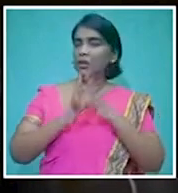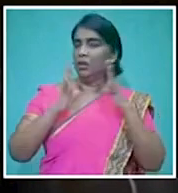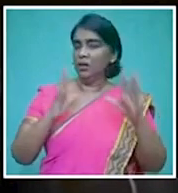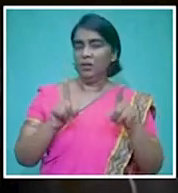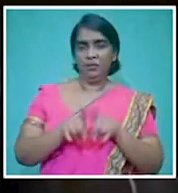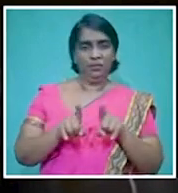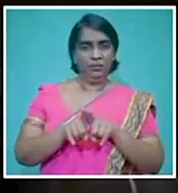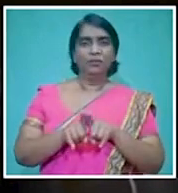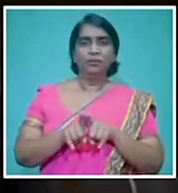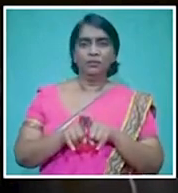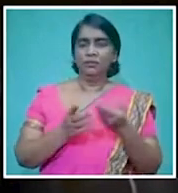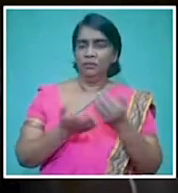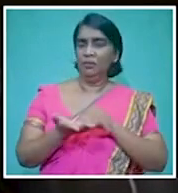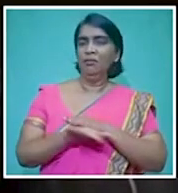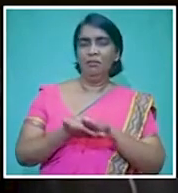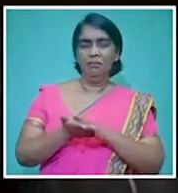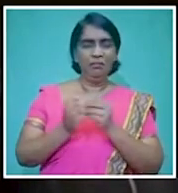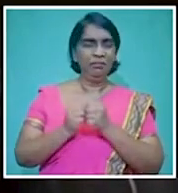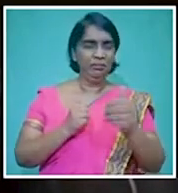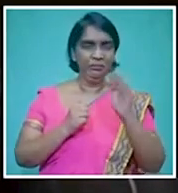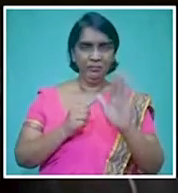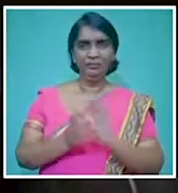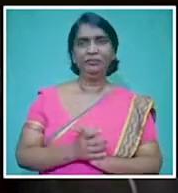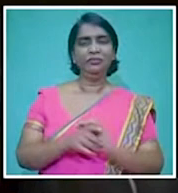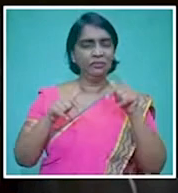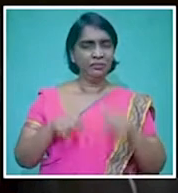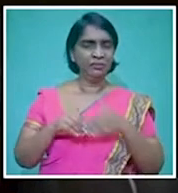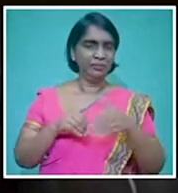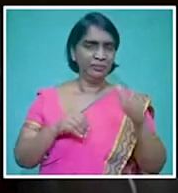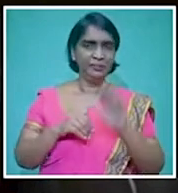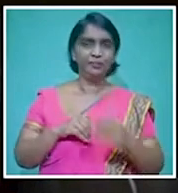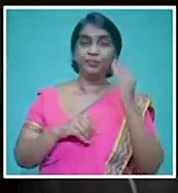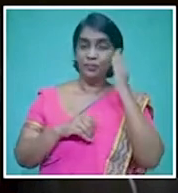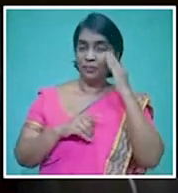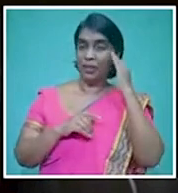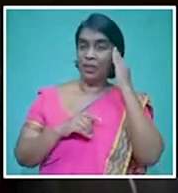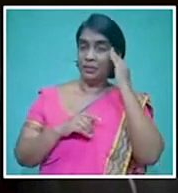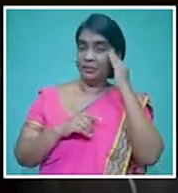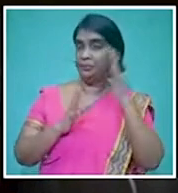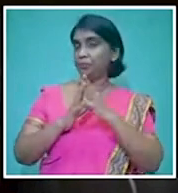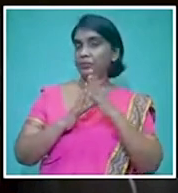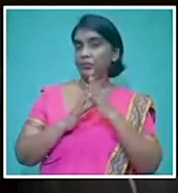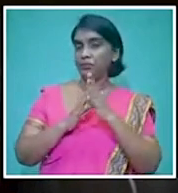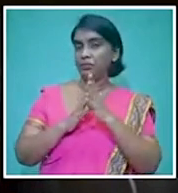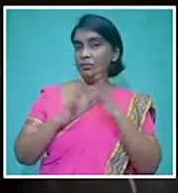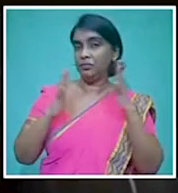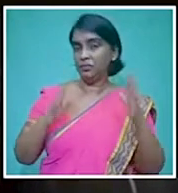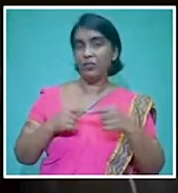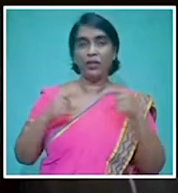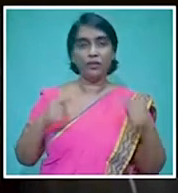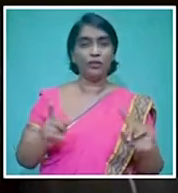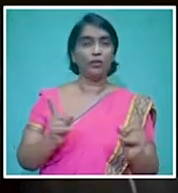ලෙස ප්‍රතිසංස්කරණ වලට ලක්විය යුතුයි. අද වෙනකොට ඉතාමත්ම ස්ත්‍රී විරෝධී